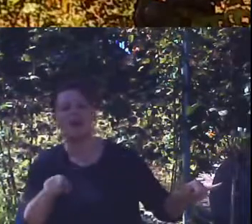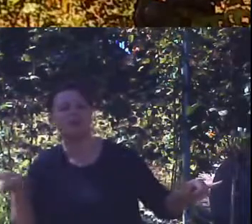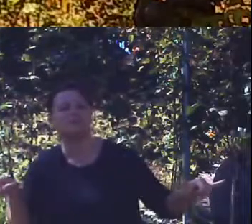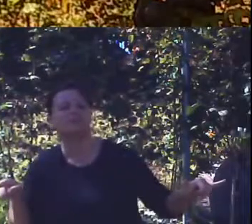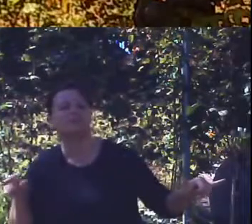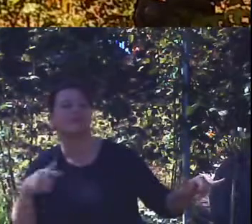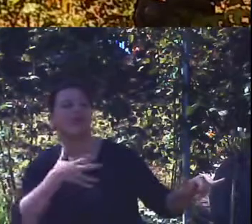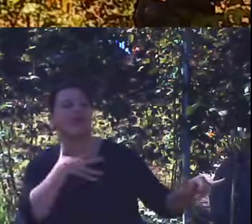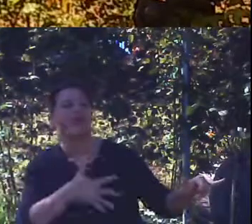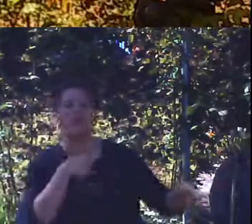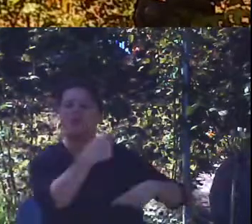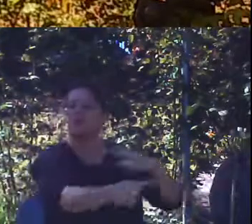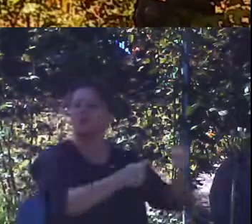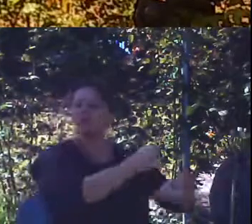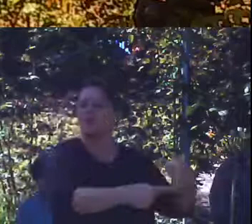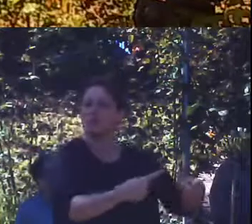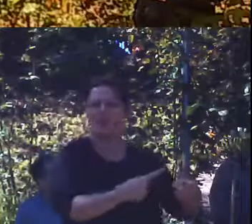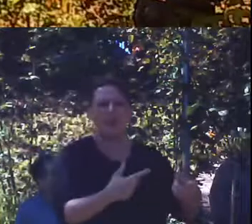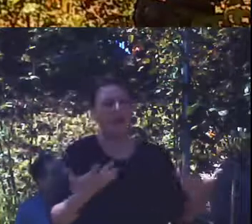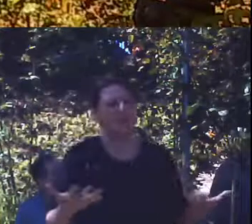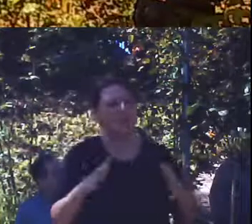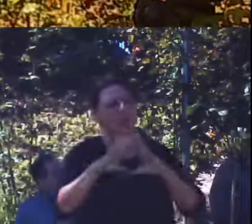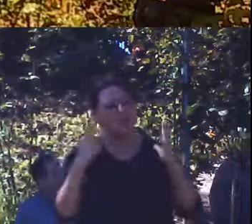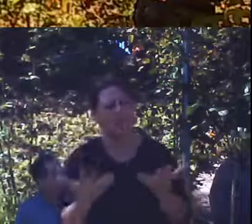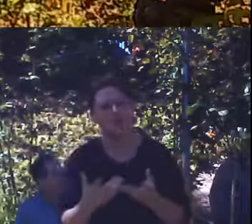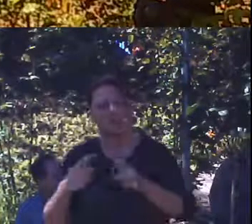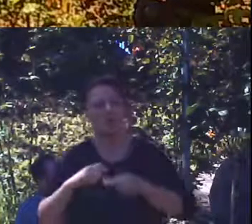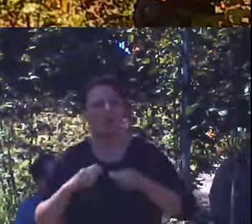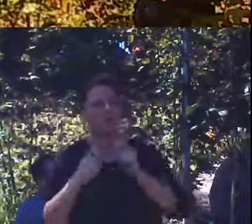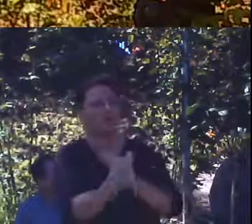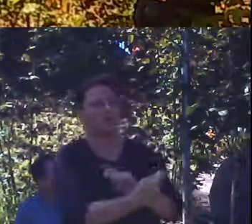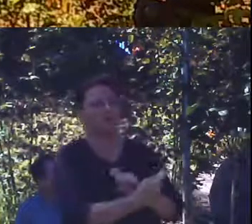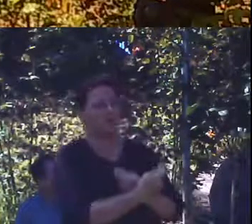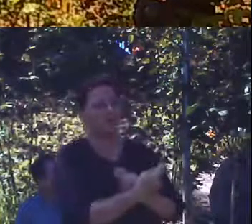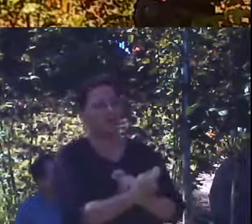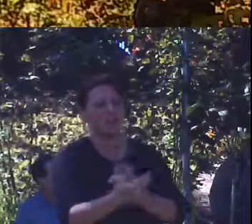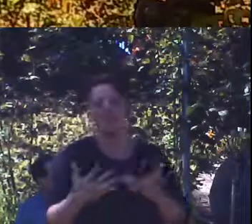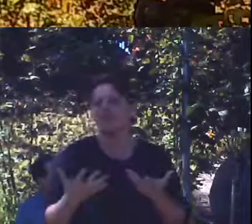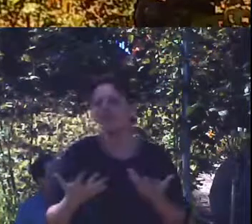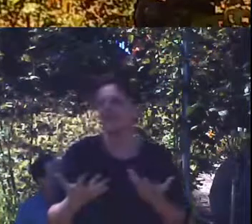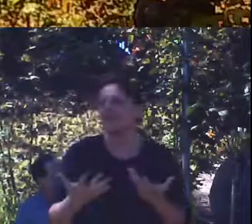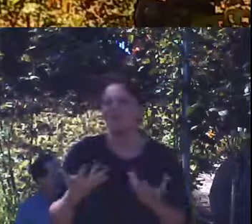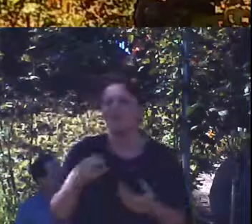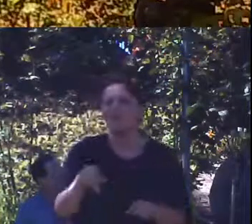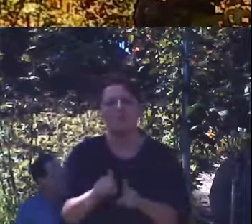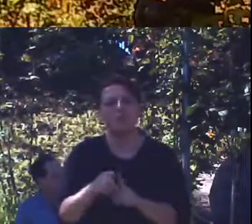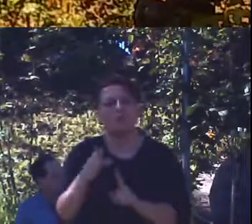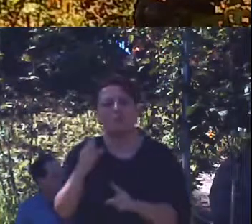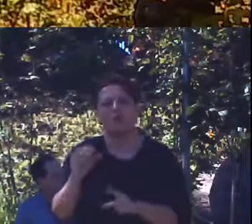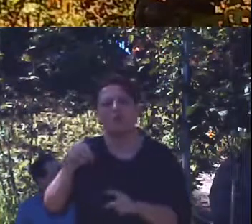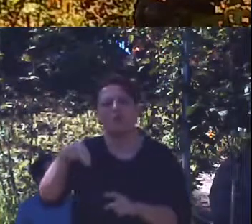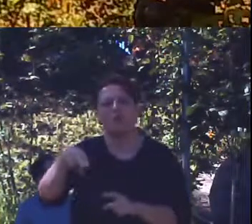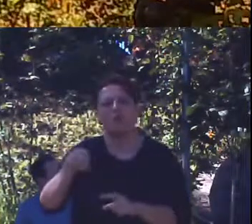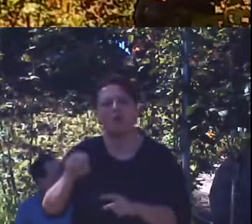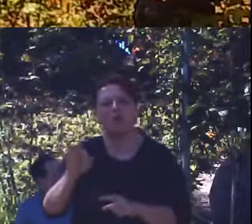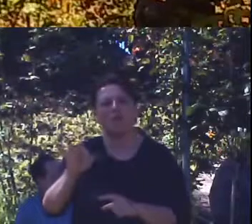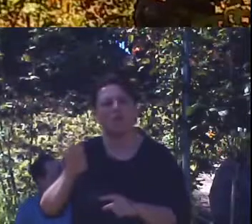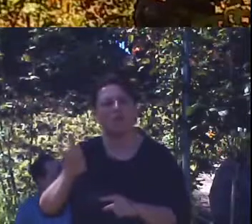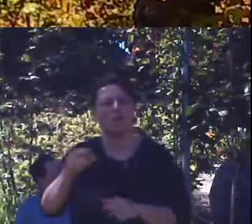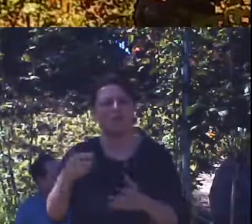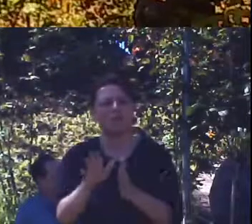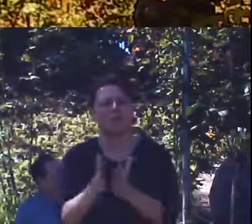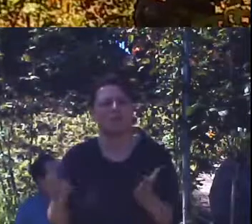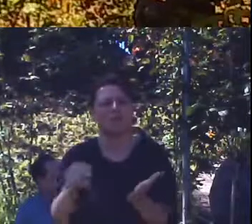convertirci al mondo fedeli al mondo scrive rabboni rfare è in un suo libro che vuol dire appunto